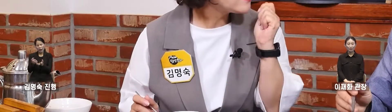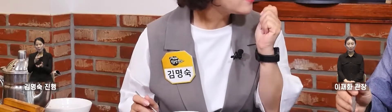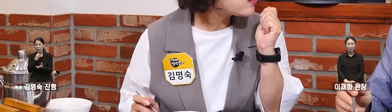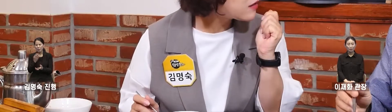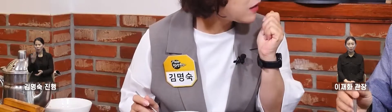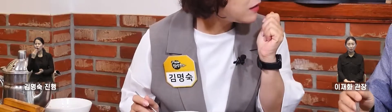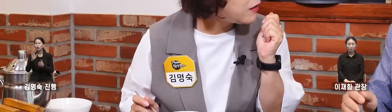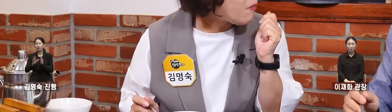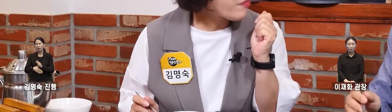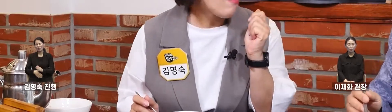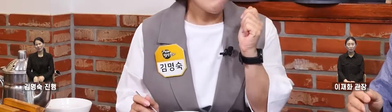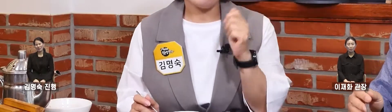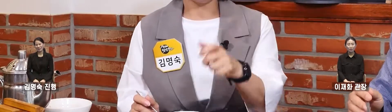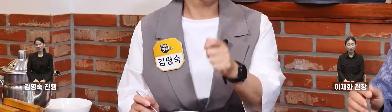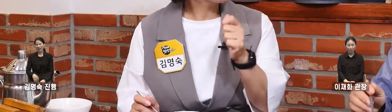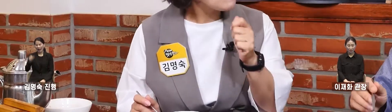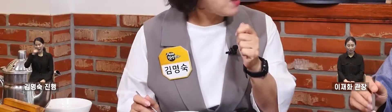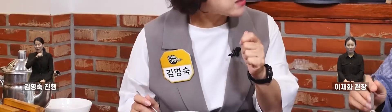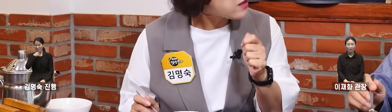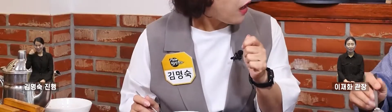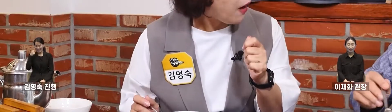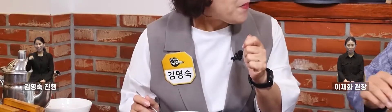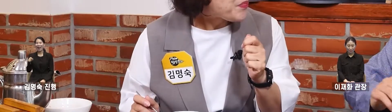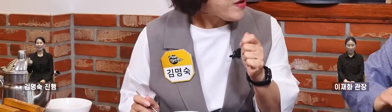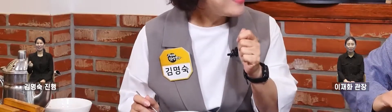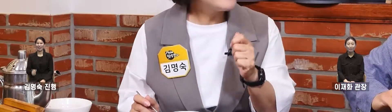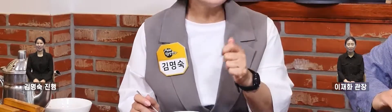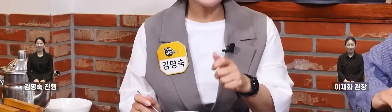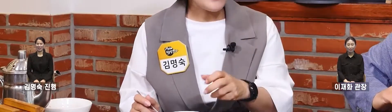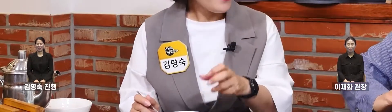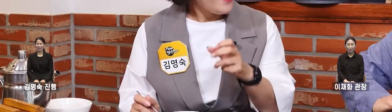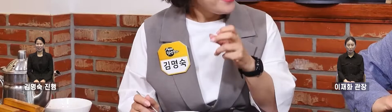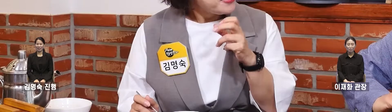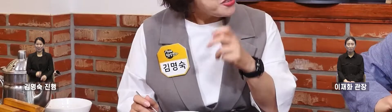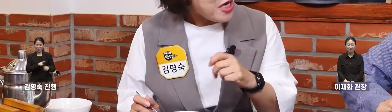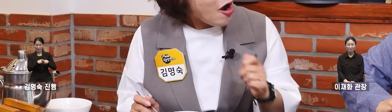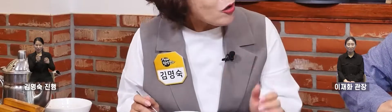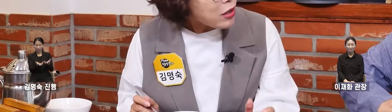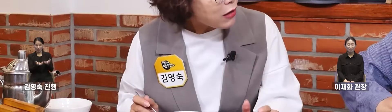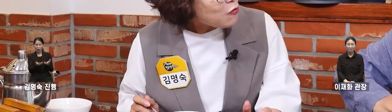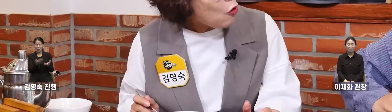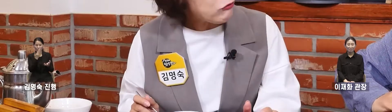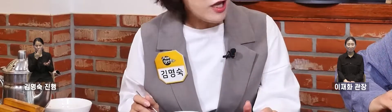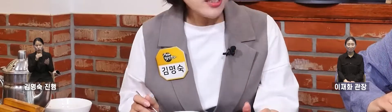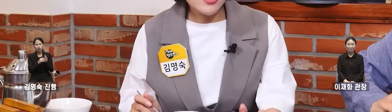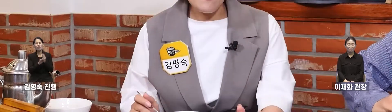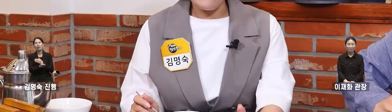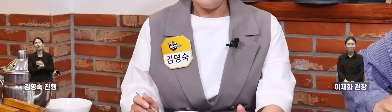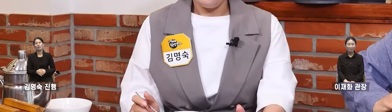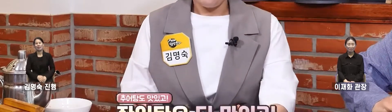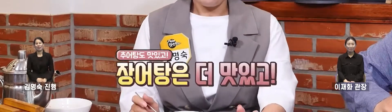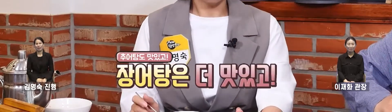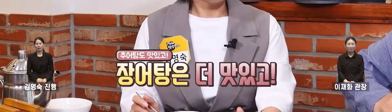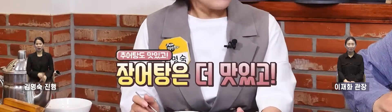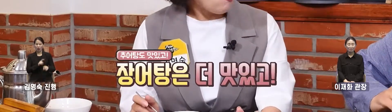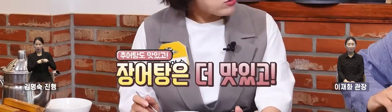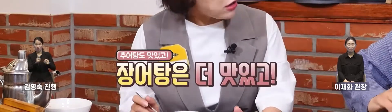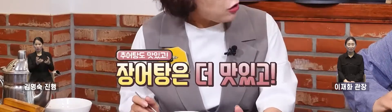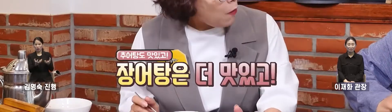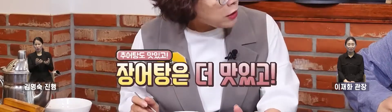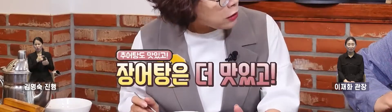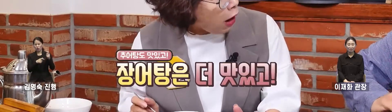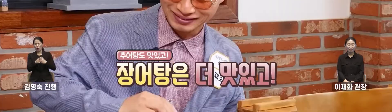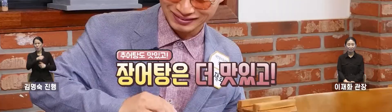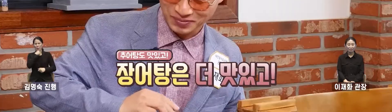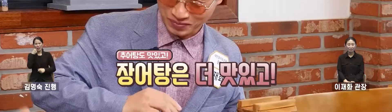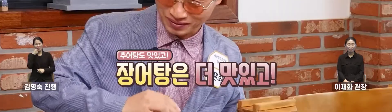추어탕만 드셨을 때는 아 추어탕 맛있다 이랬는데 이 장어탕을 먹고 나니까 아유 장어탕이